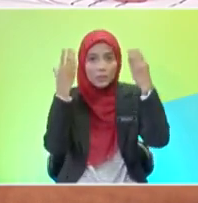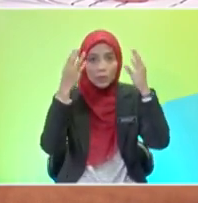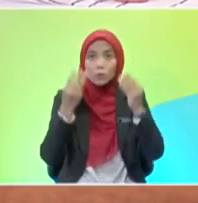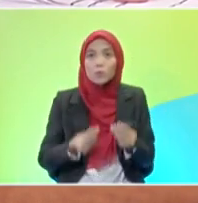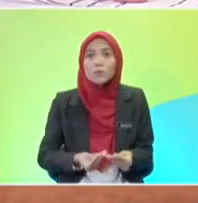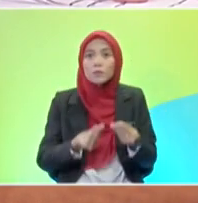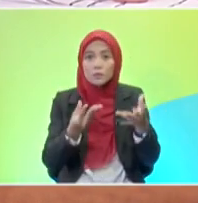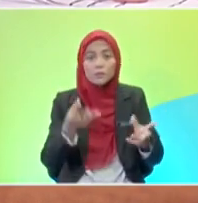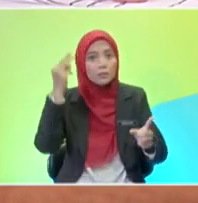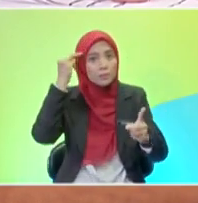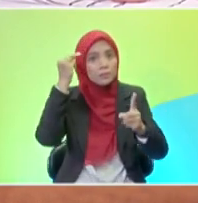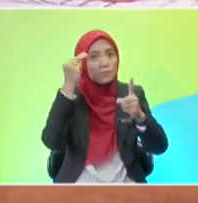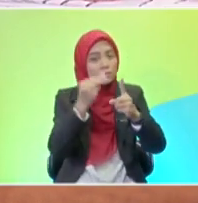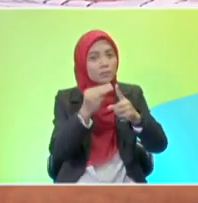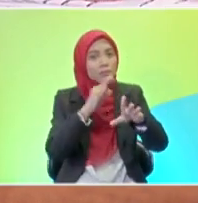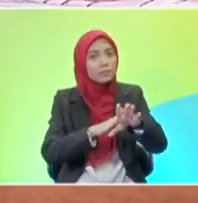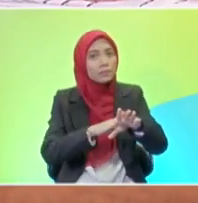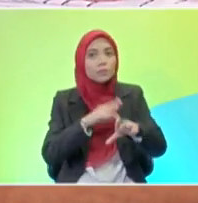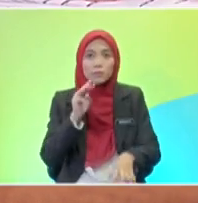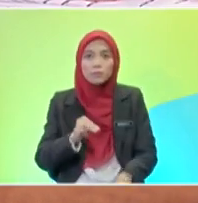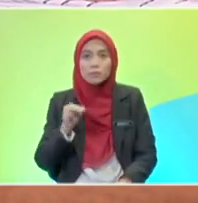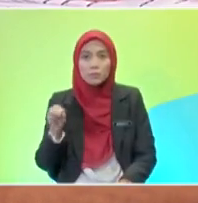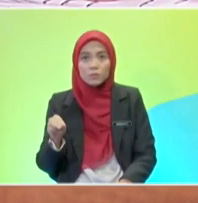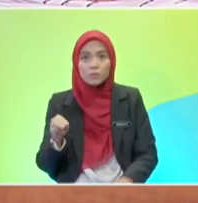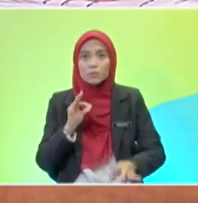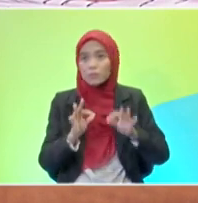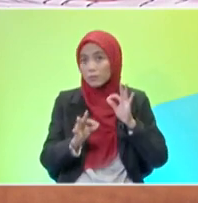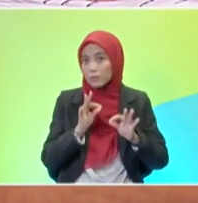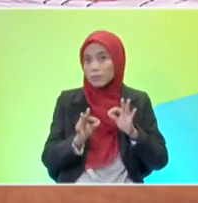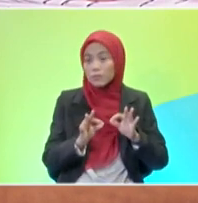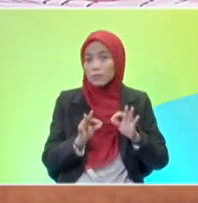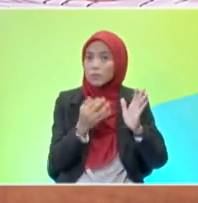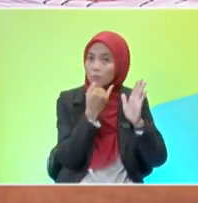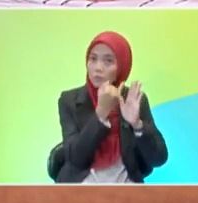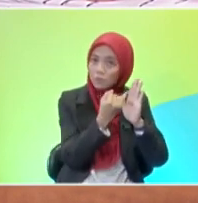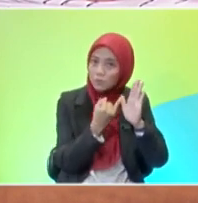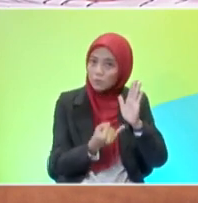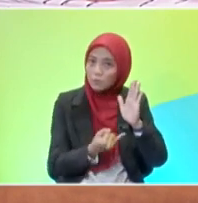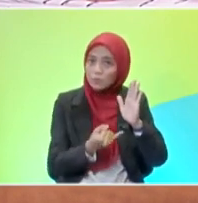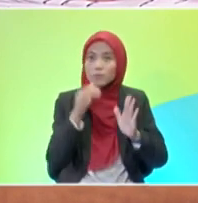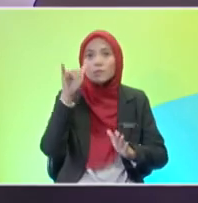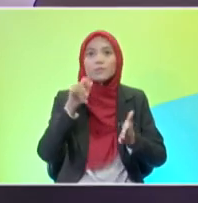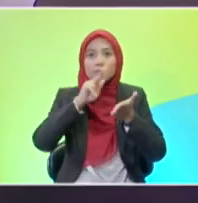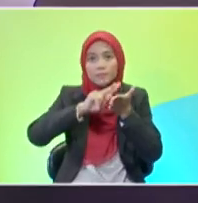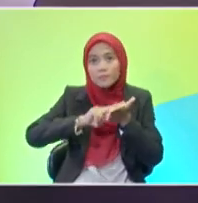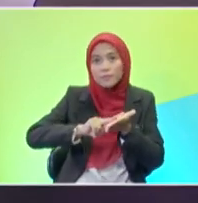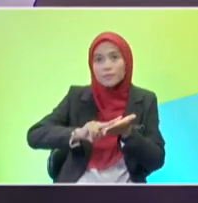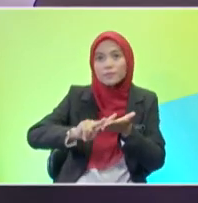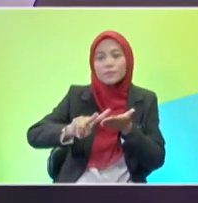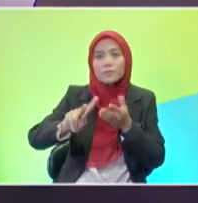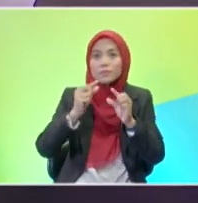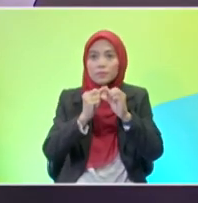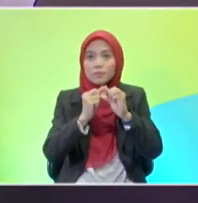Makkah kepada murid Cikgu kalau shadingnya menarik garisnya cantik bentuk dia